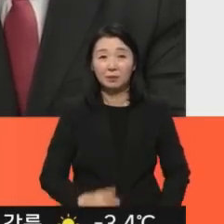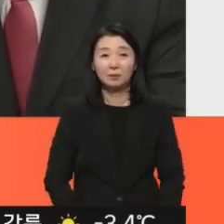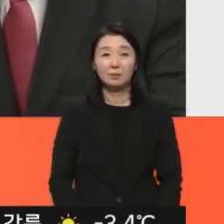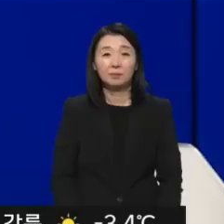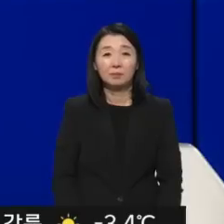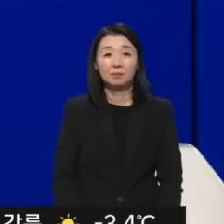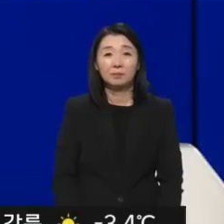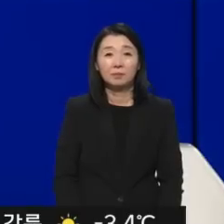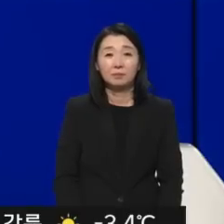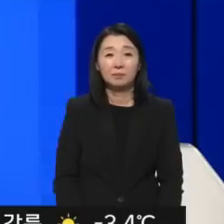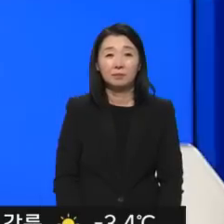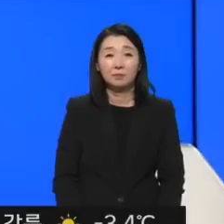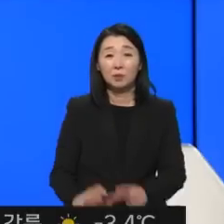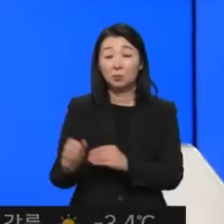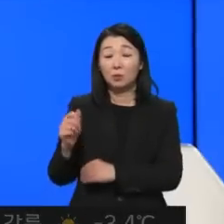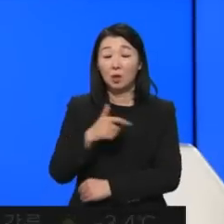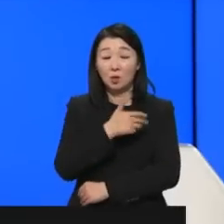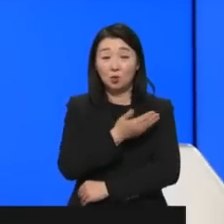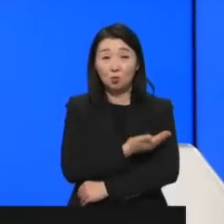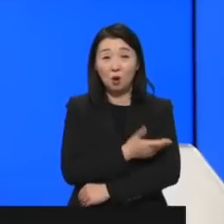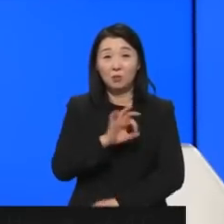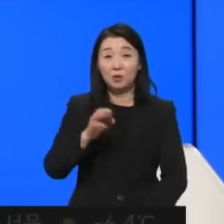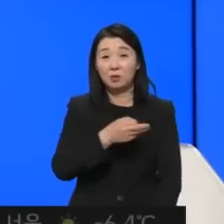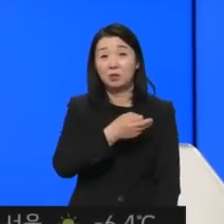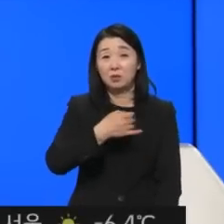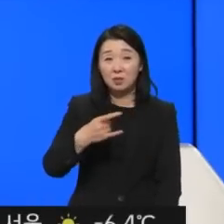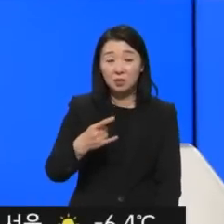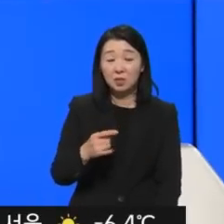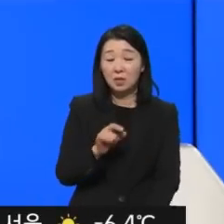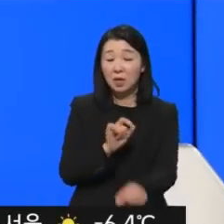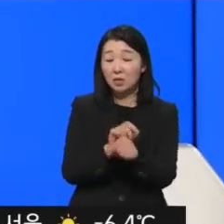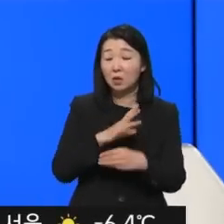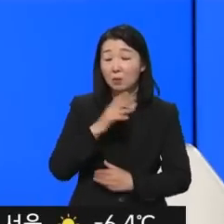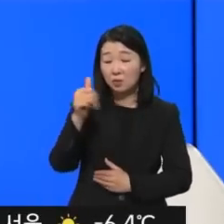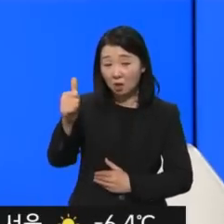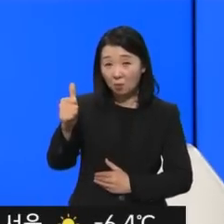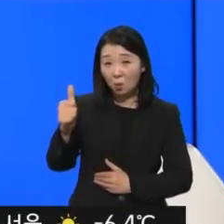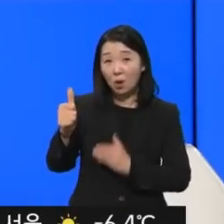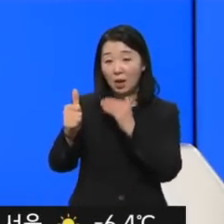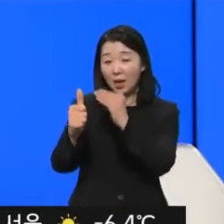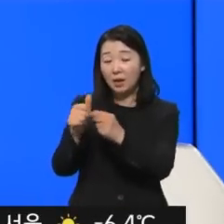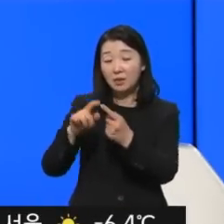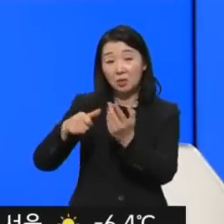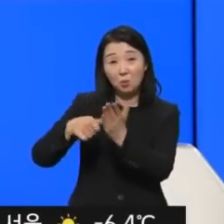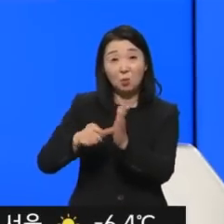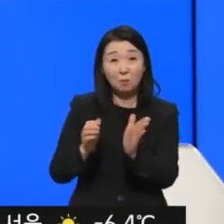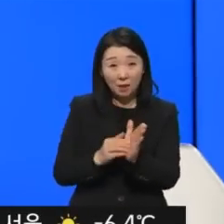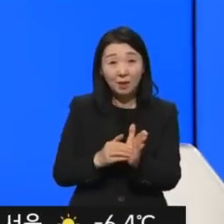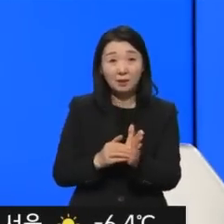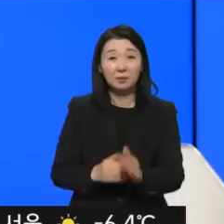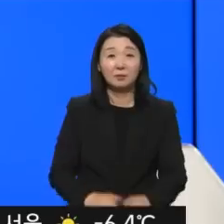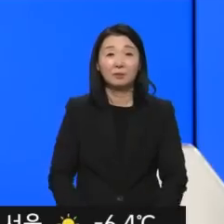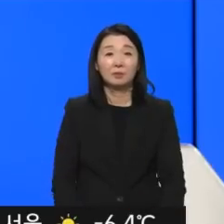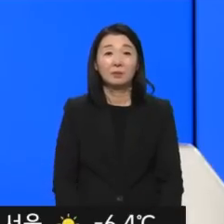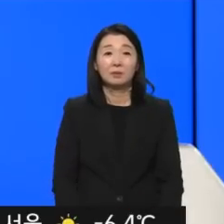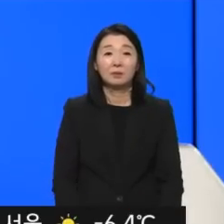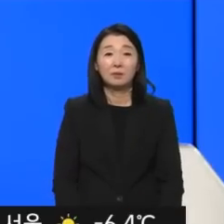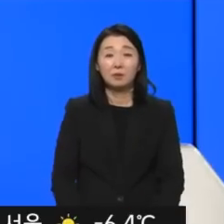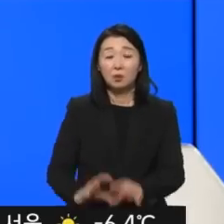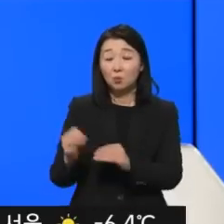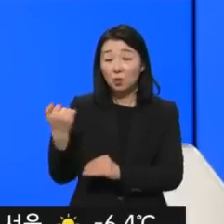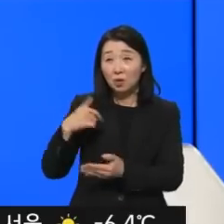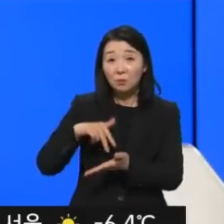했습니다. 네, 국민의힘 권은희 의원이 이상민 장관 해임 건의안 표결에 참석을 했잖아요. 어제 주민에서 저희가 관련 내용 짚어봤는데